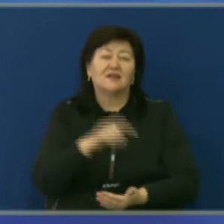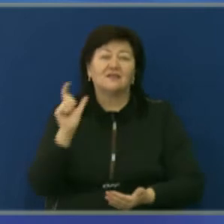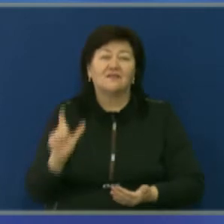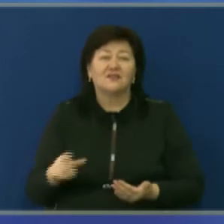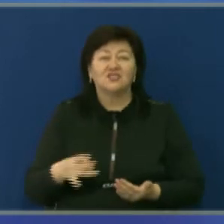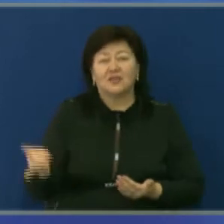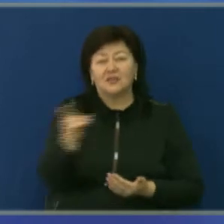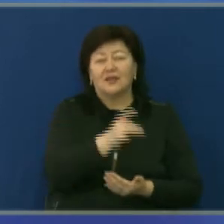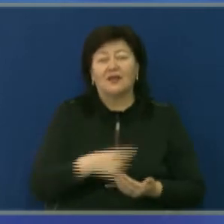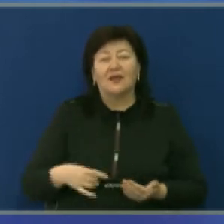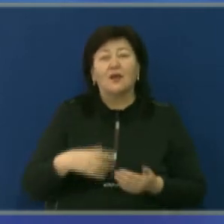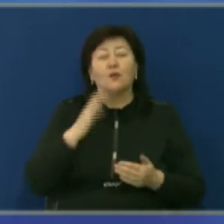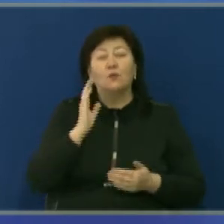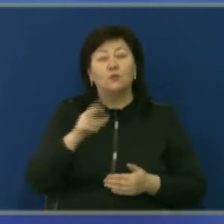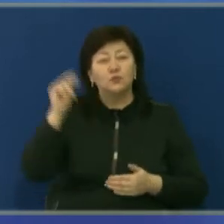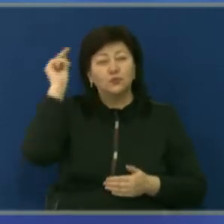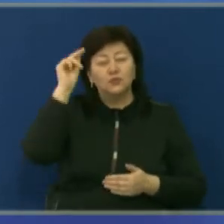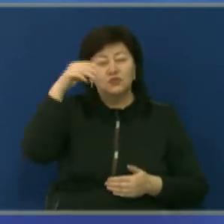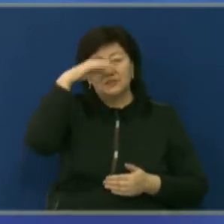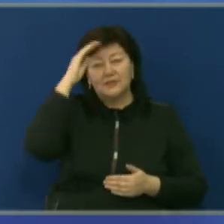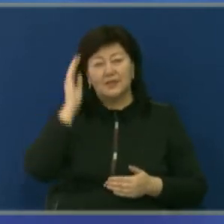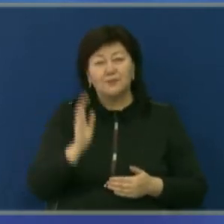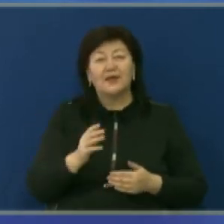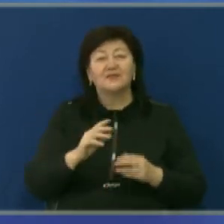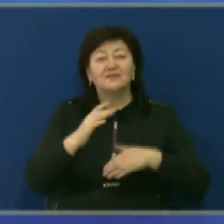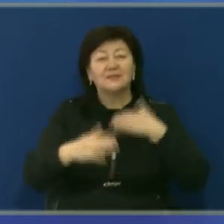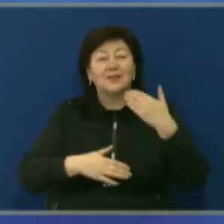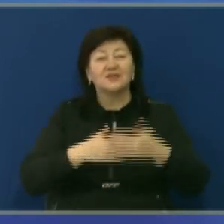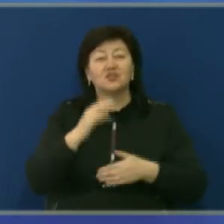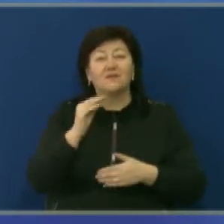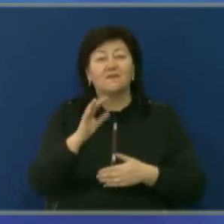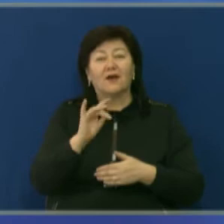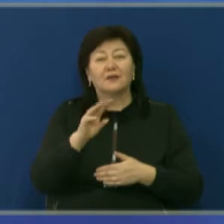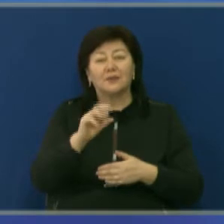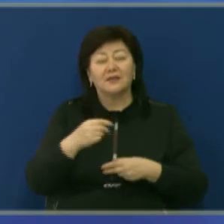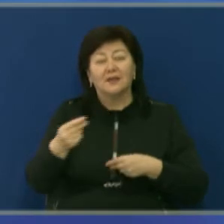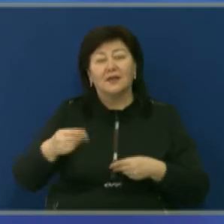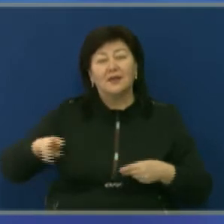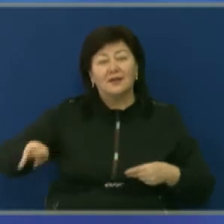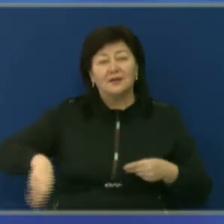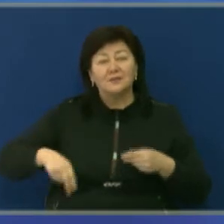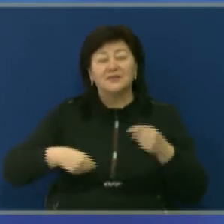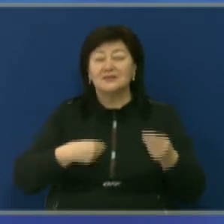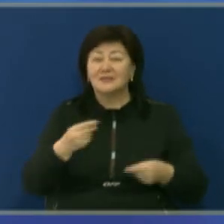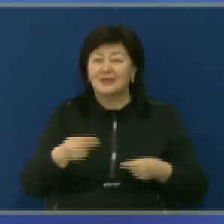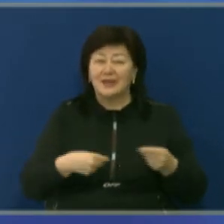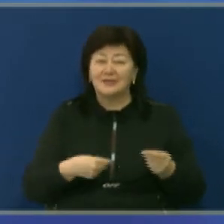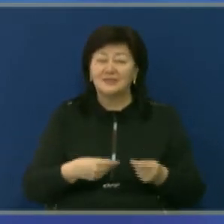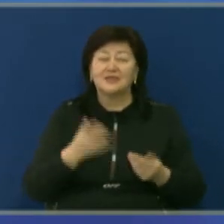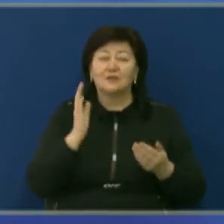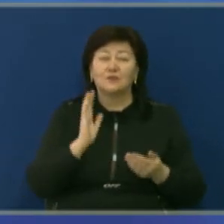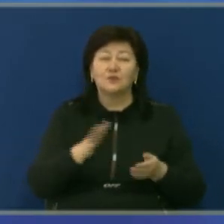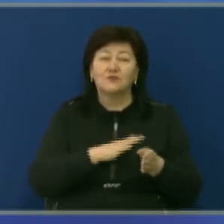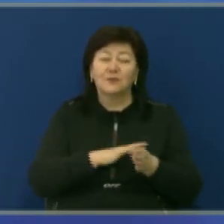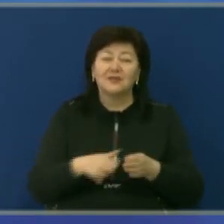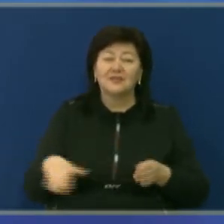школах страны проводится в смешанном формате. При этом администрации школ должны строго соблюдать все санитарно-эпидемиологические